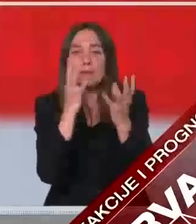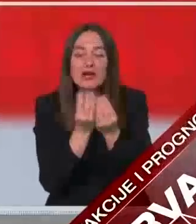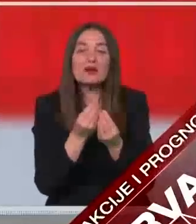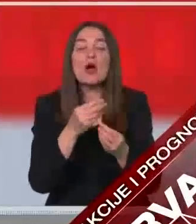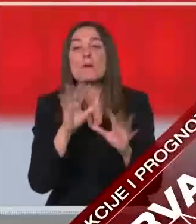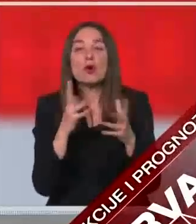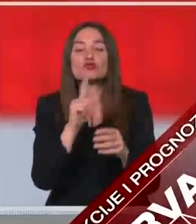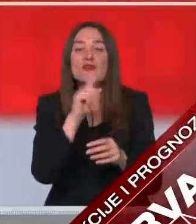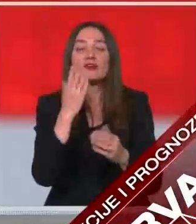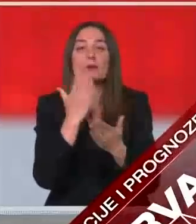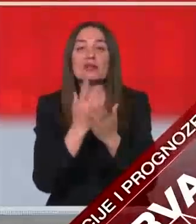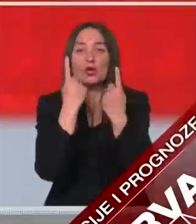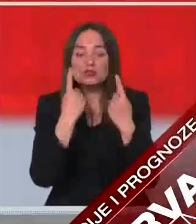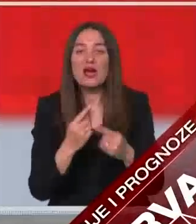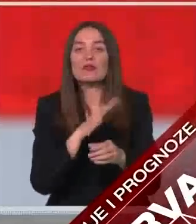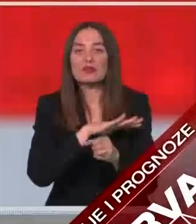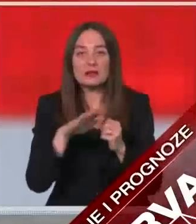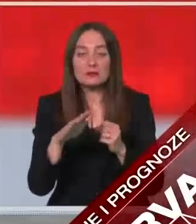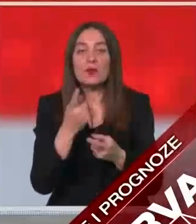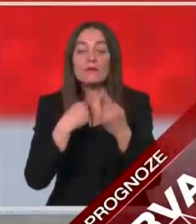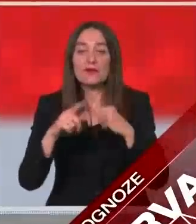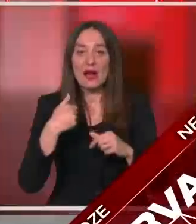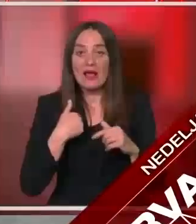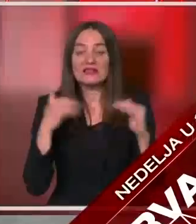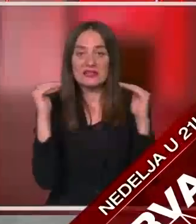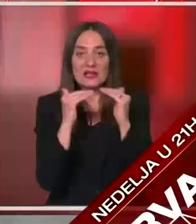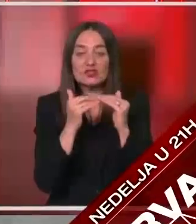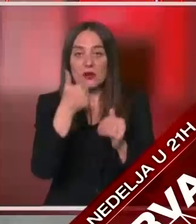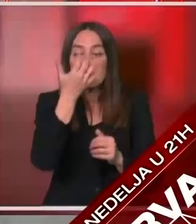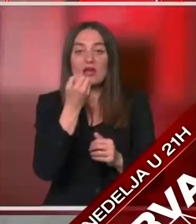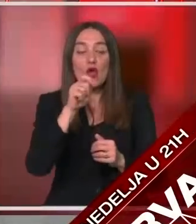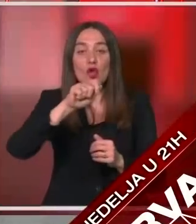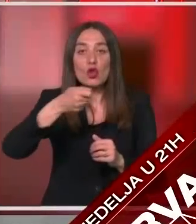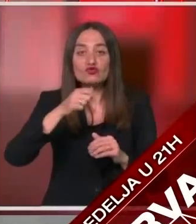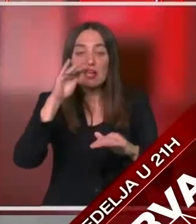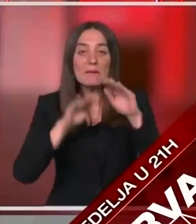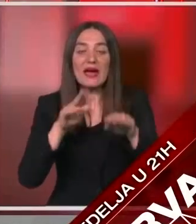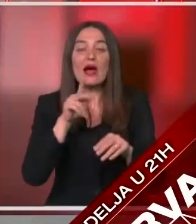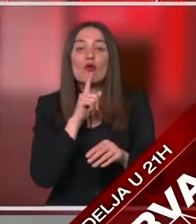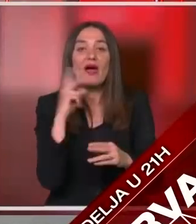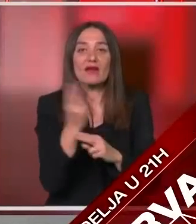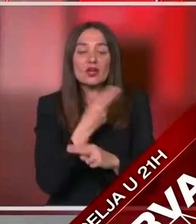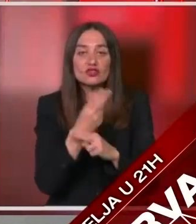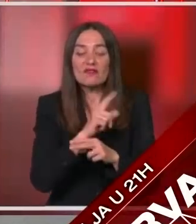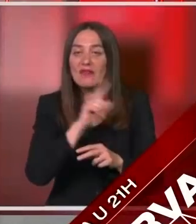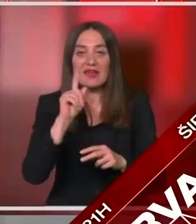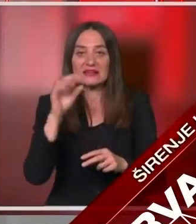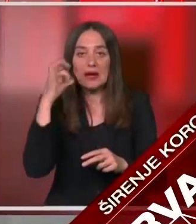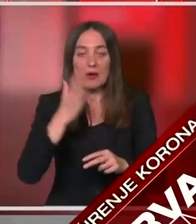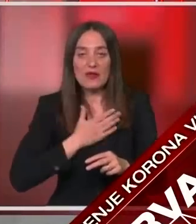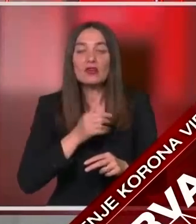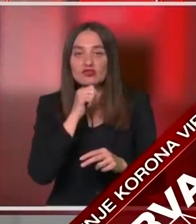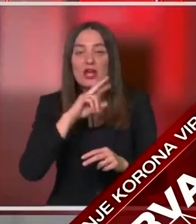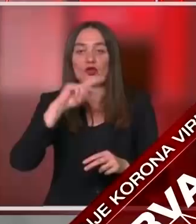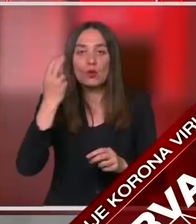možda neće biti u stanju da ispune. Ali ja se slažem da je jedna od ključnih mera koje država i ne samo naša, već i sve